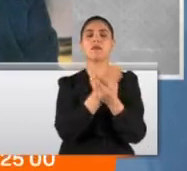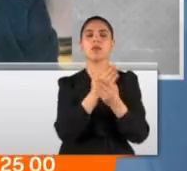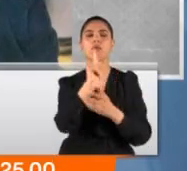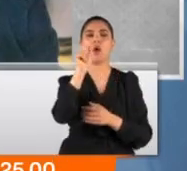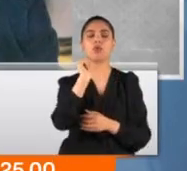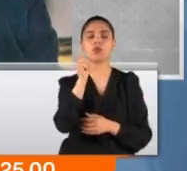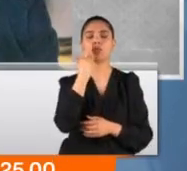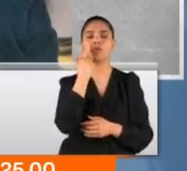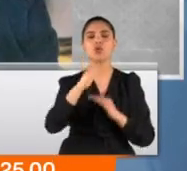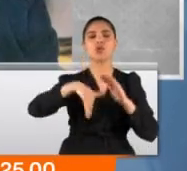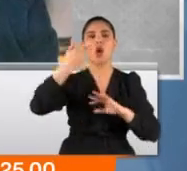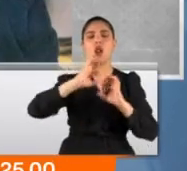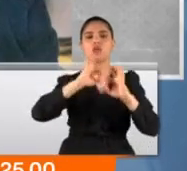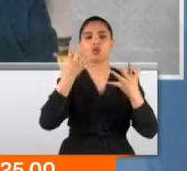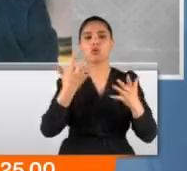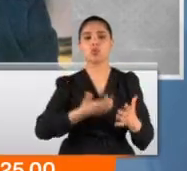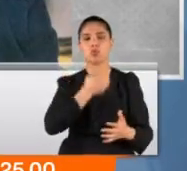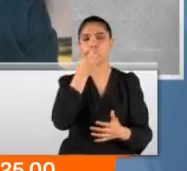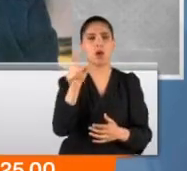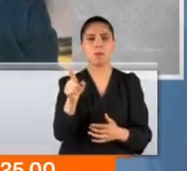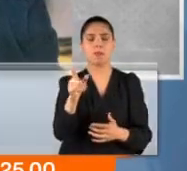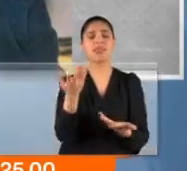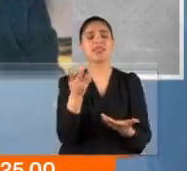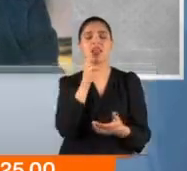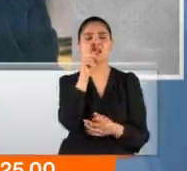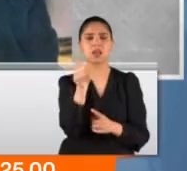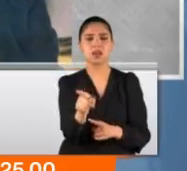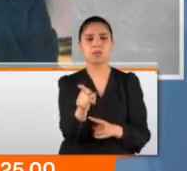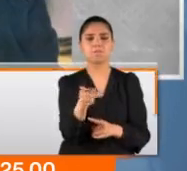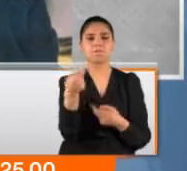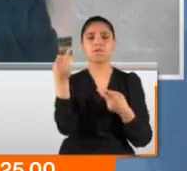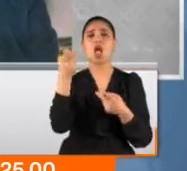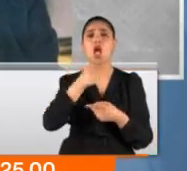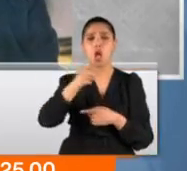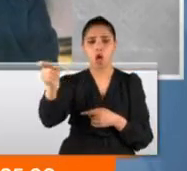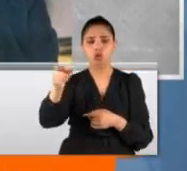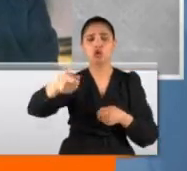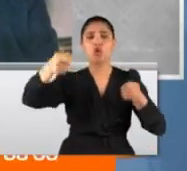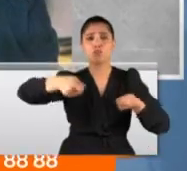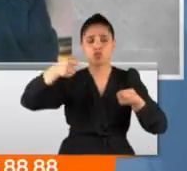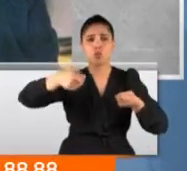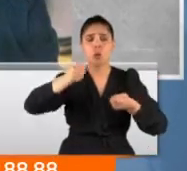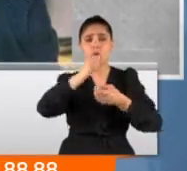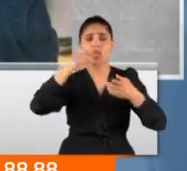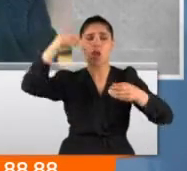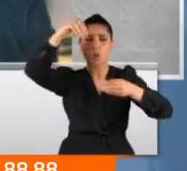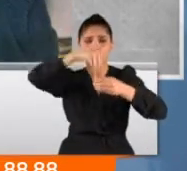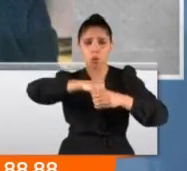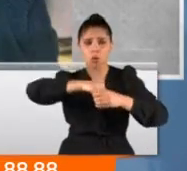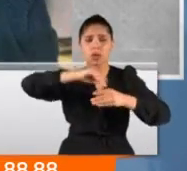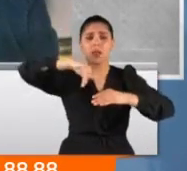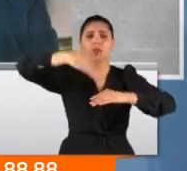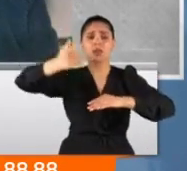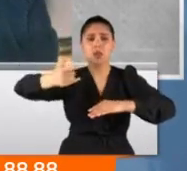çözüldü ama acı bir haberle. Ve ne yazık ki öldürülüp çuvala atılan, daha sonra